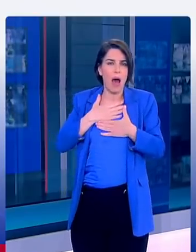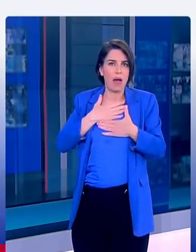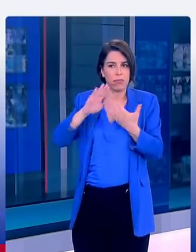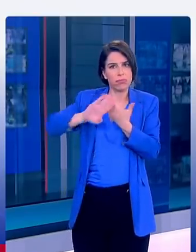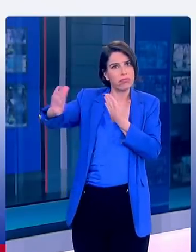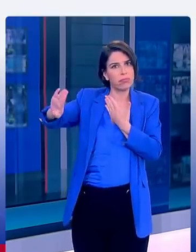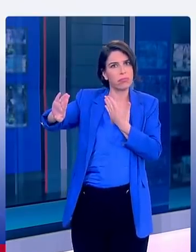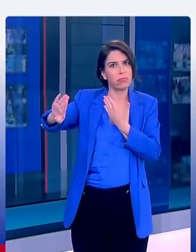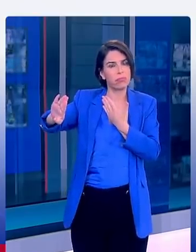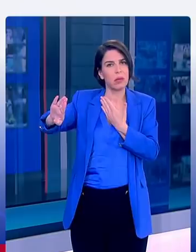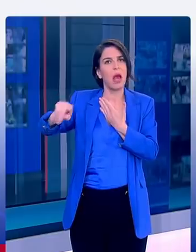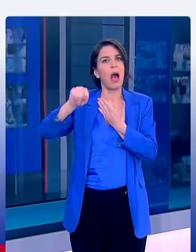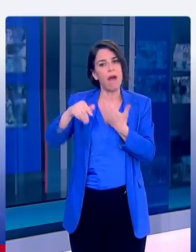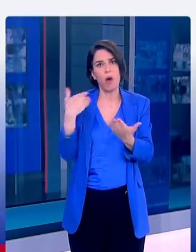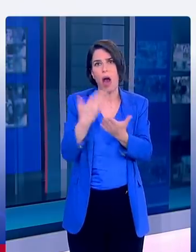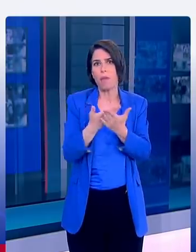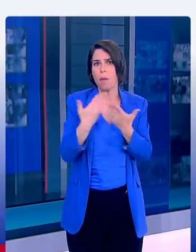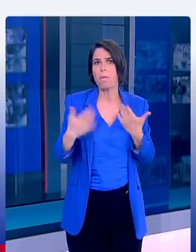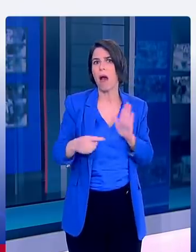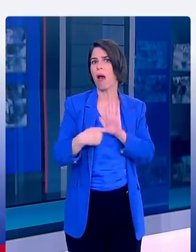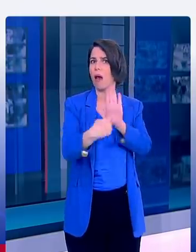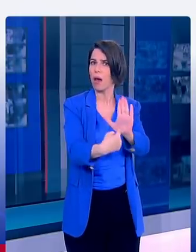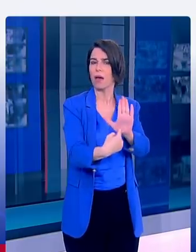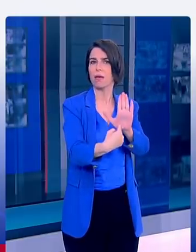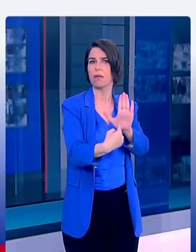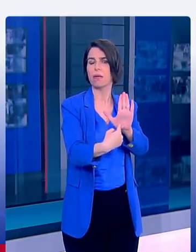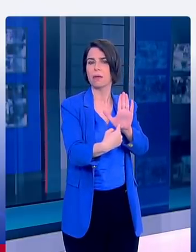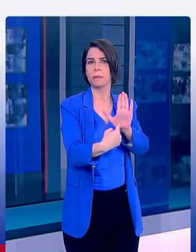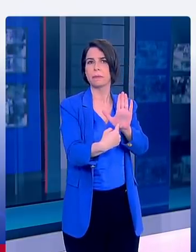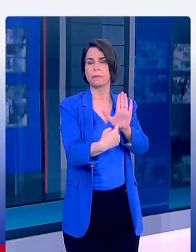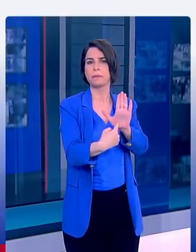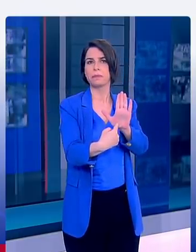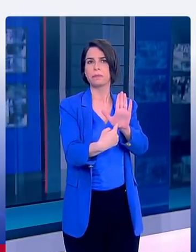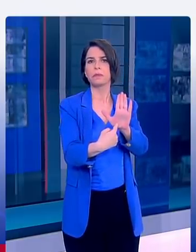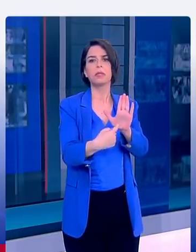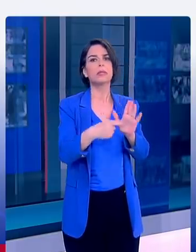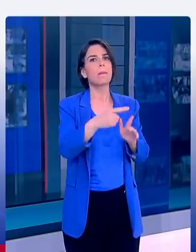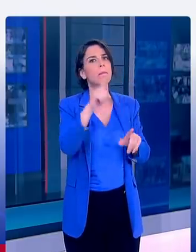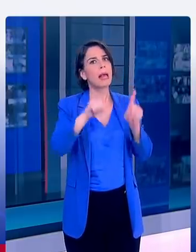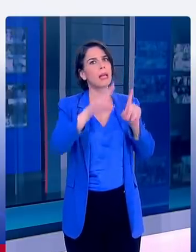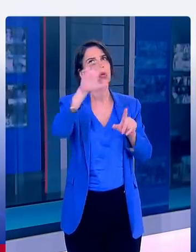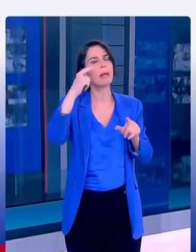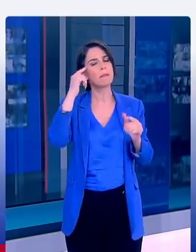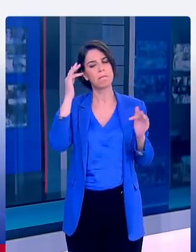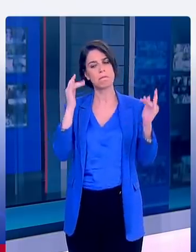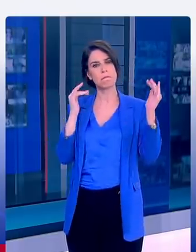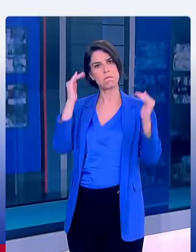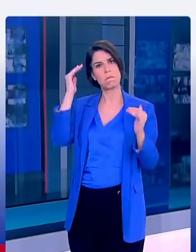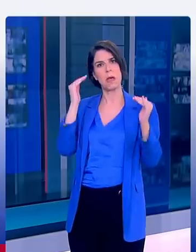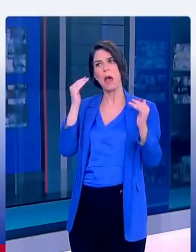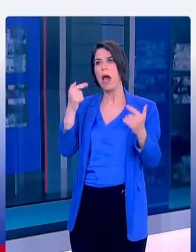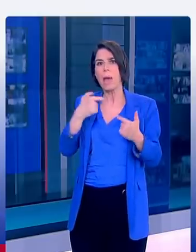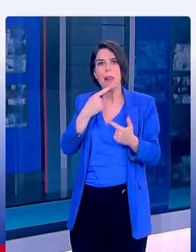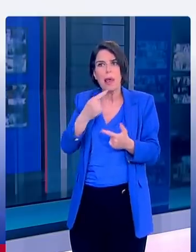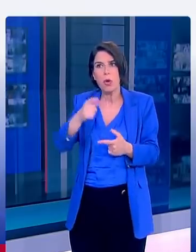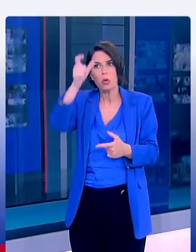θέλετε, η καλύτερη απόδειξη απέναντι και στους πιο δύσπιστους όταν λέμε ότι ουσιαστικά η Τουρκία είναι